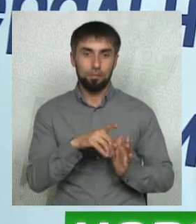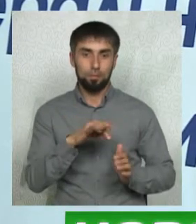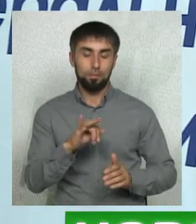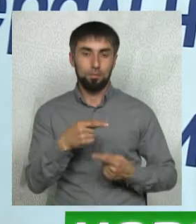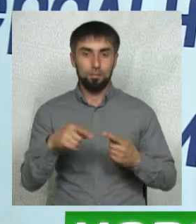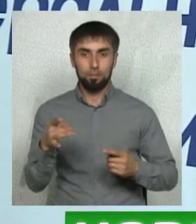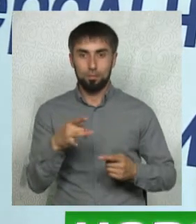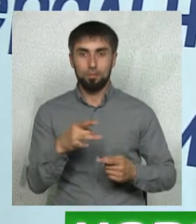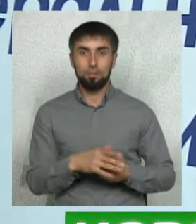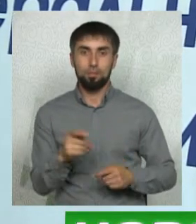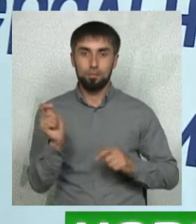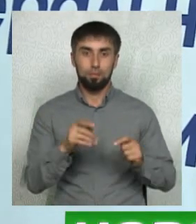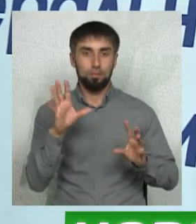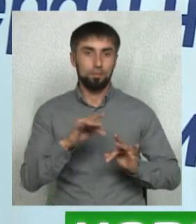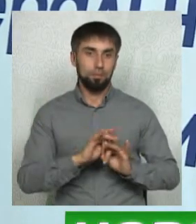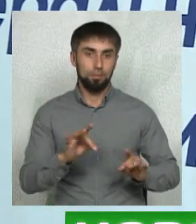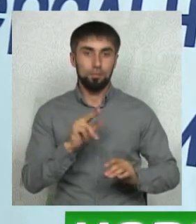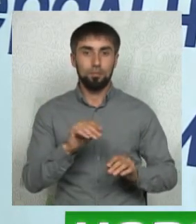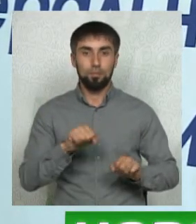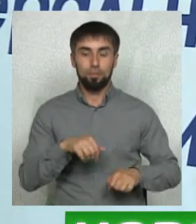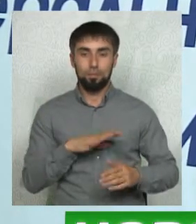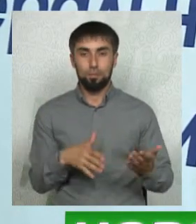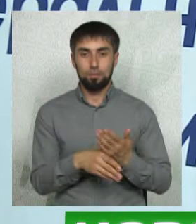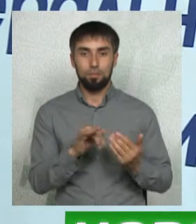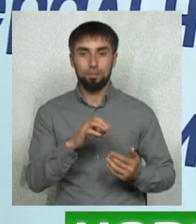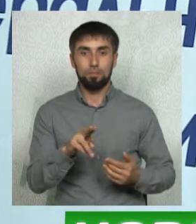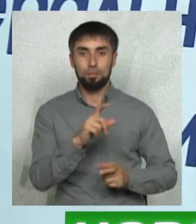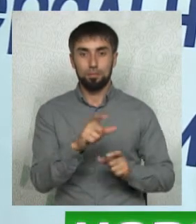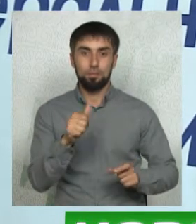других регионов приехали, все рассказали, как могли, помогли. И те ребята,